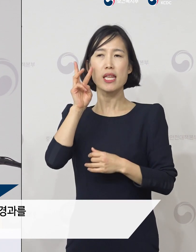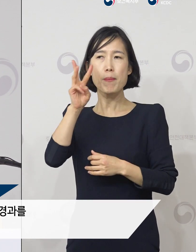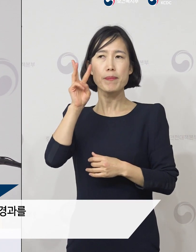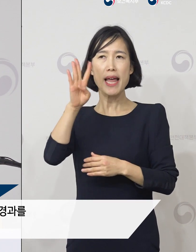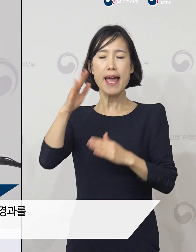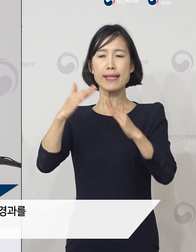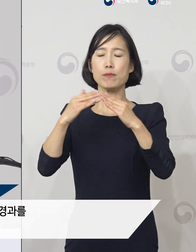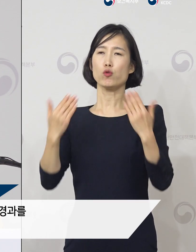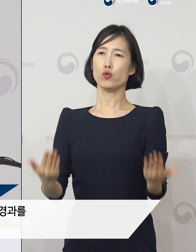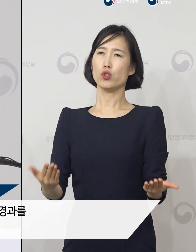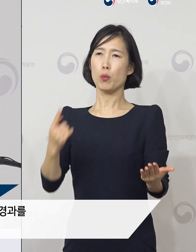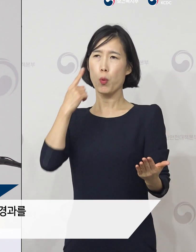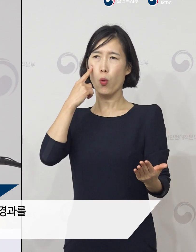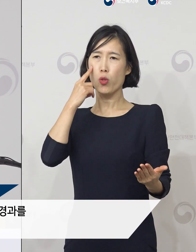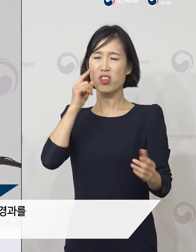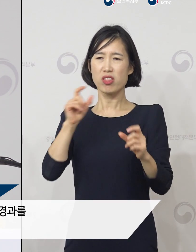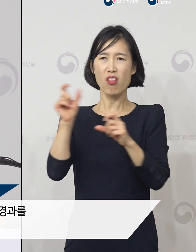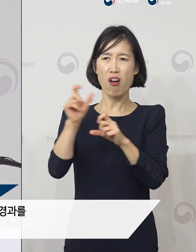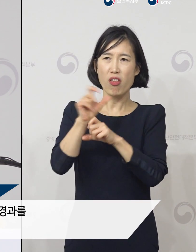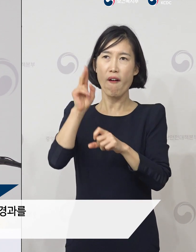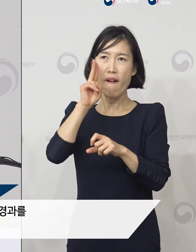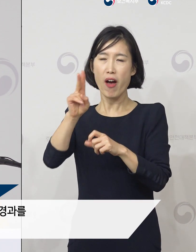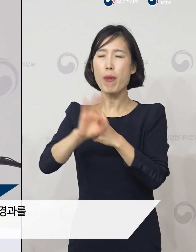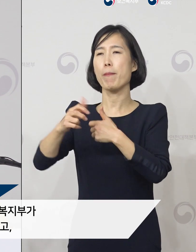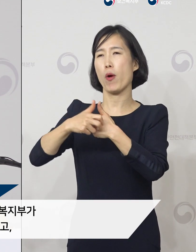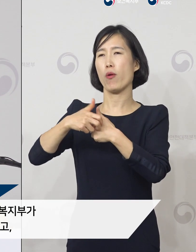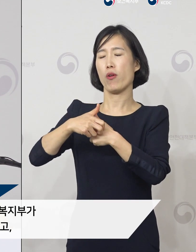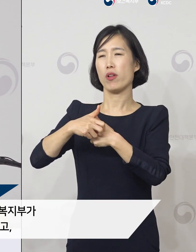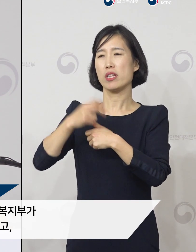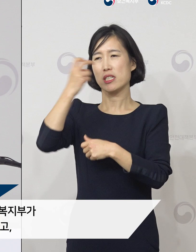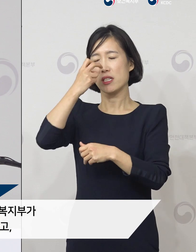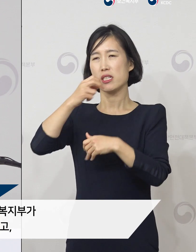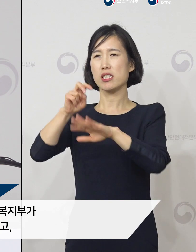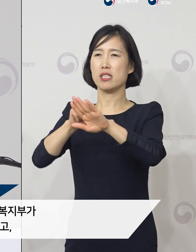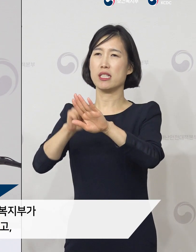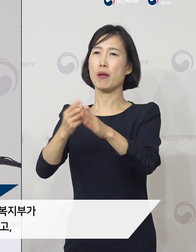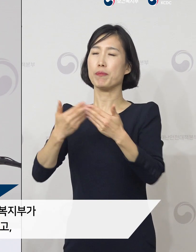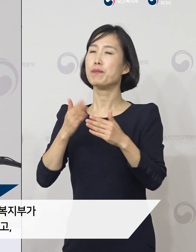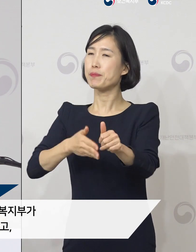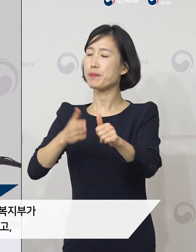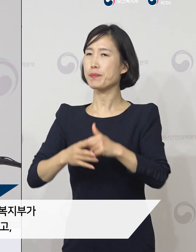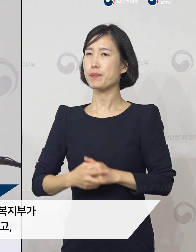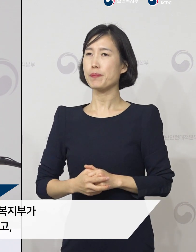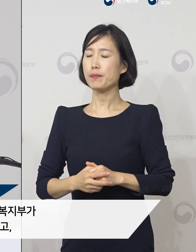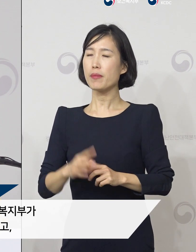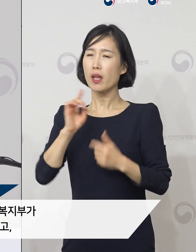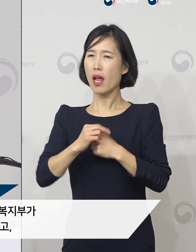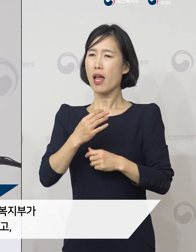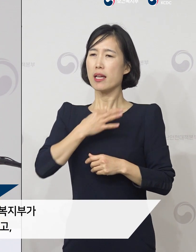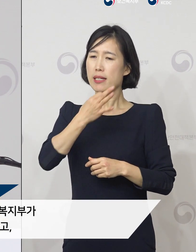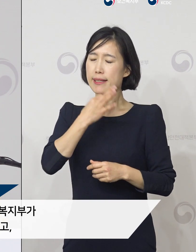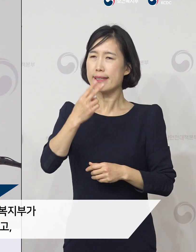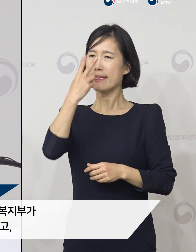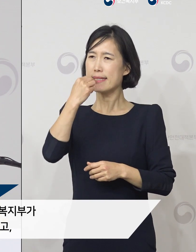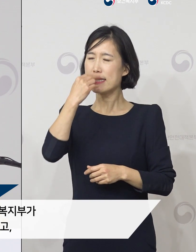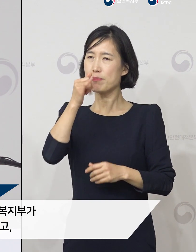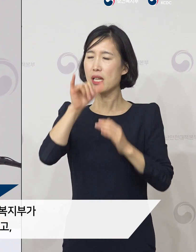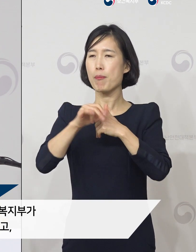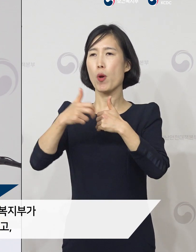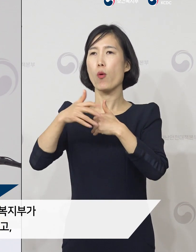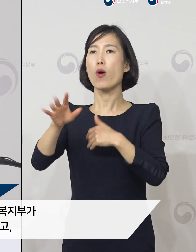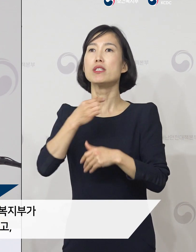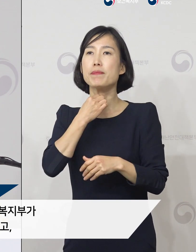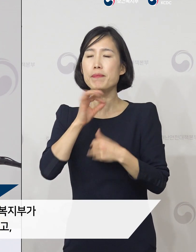후에 필요시 진료를 받으시길 바랍니다. 특히 호흡기 증상으로 병원을 찾으실 때는 현재 복지부가 운영하고